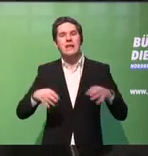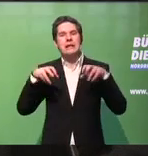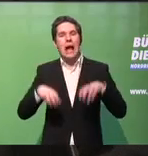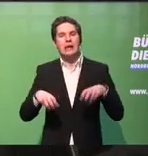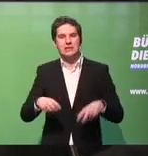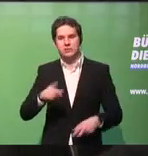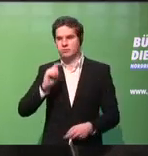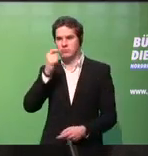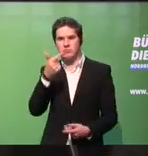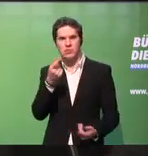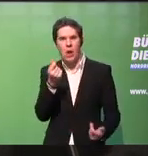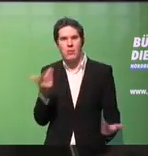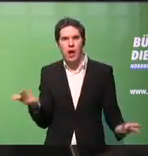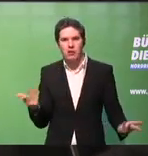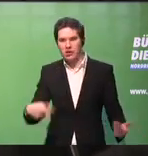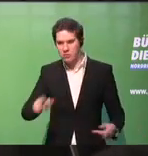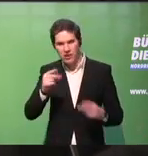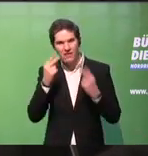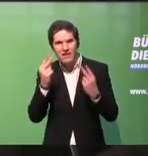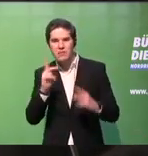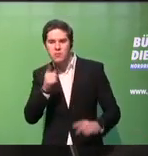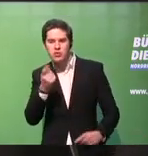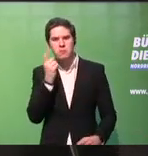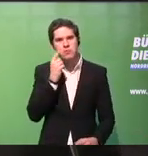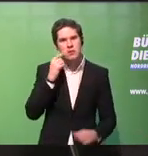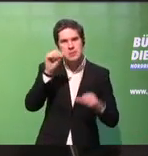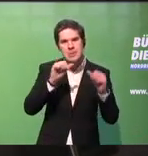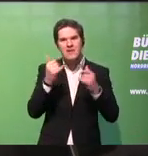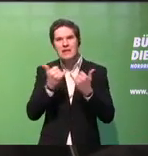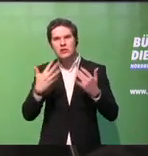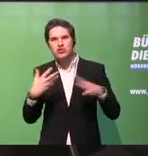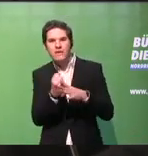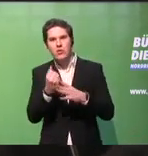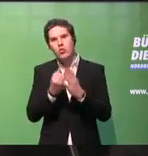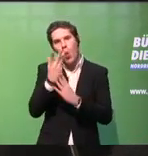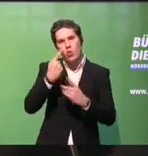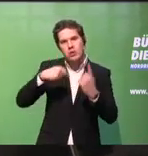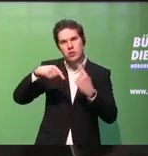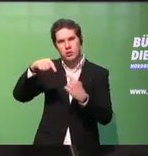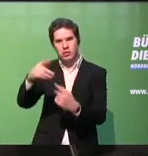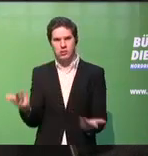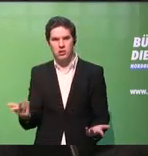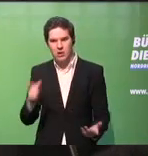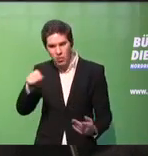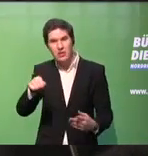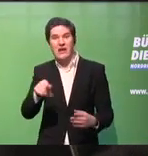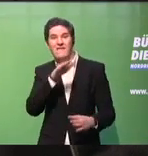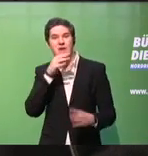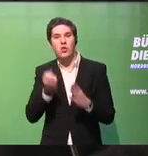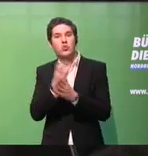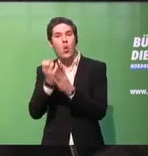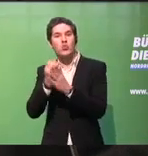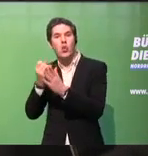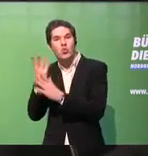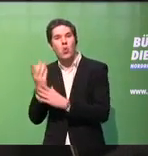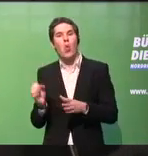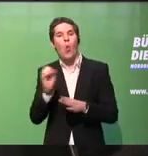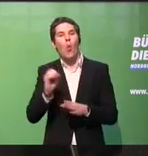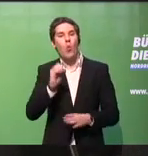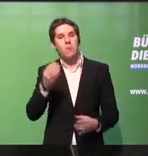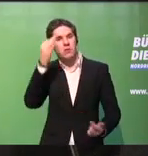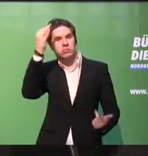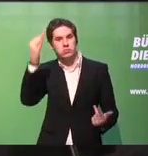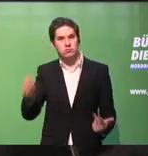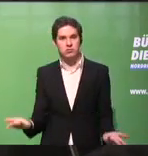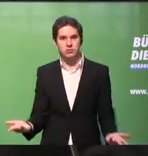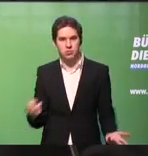Fantasie, Engagement und Experimentierlust neu entdeckt. Hier entstehen alternative Ökonomien. Liebe Freundinnen und